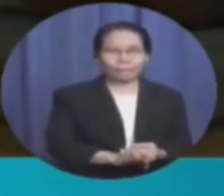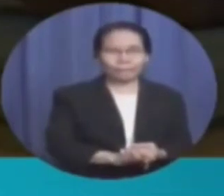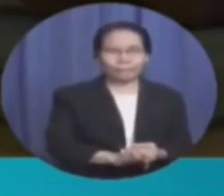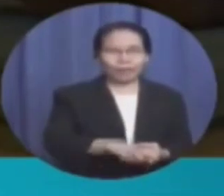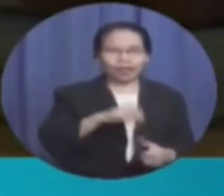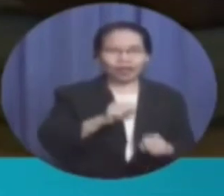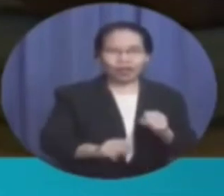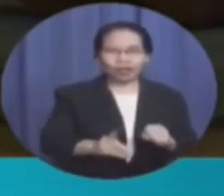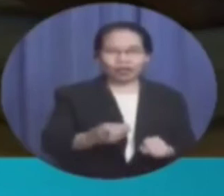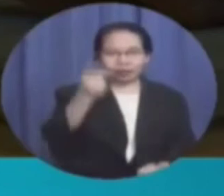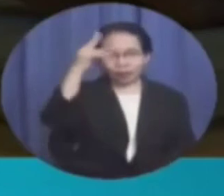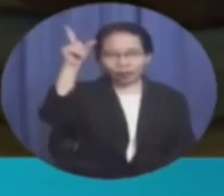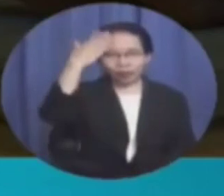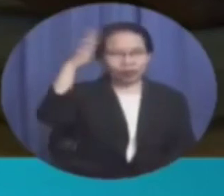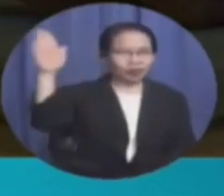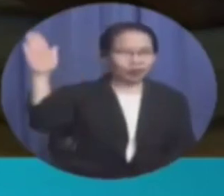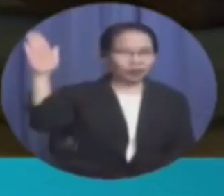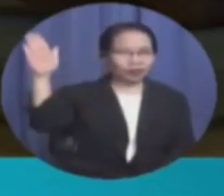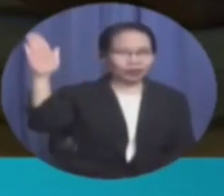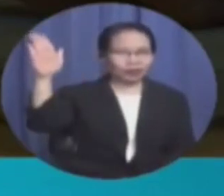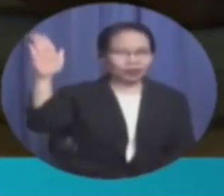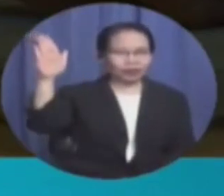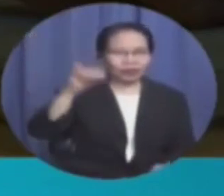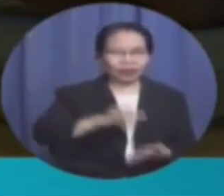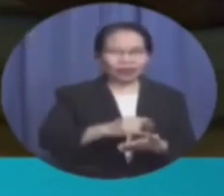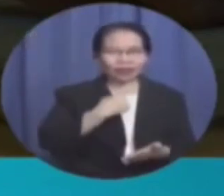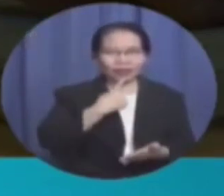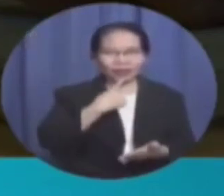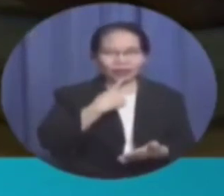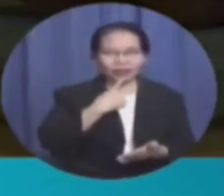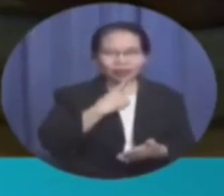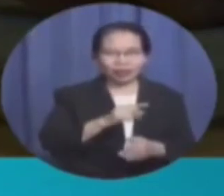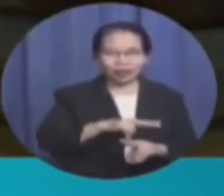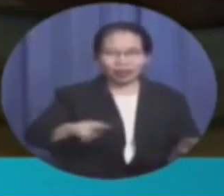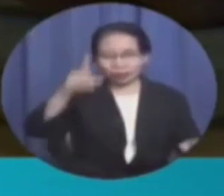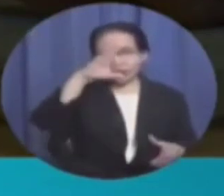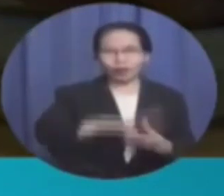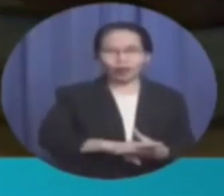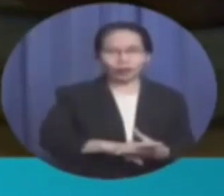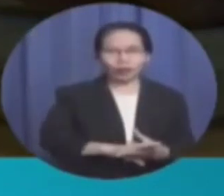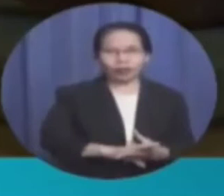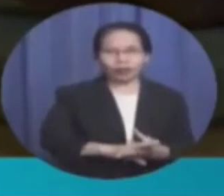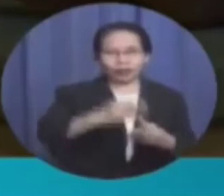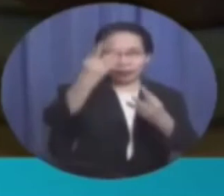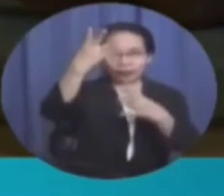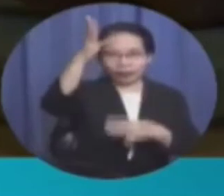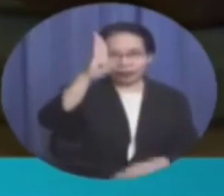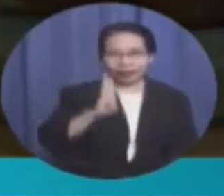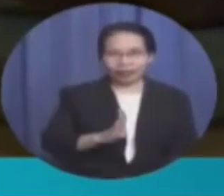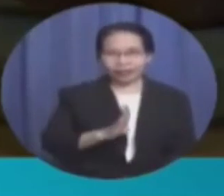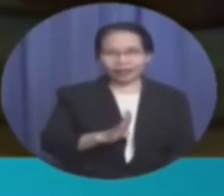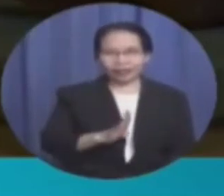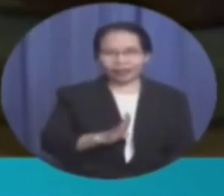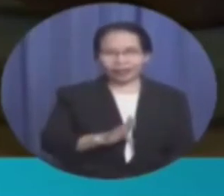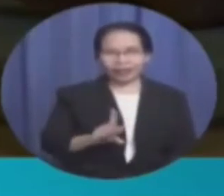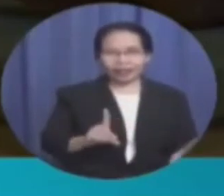Ayun, kung ginawa niya, hindi niya alam na mabigat pala sa kawalan ng pananampalataya, kinahabagan siya. Ang